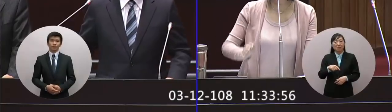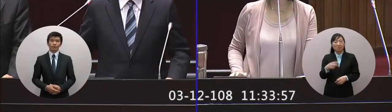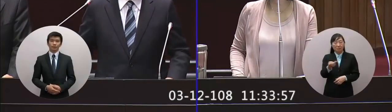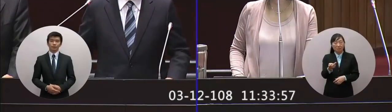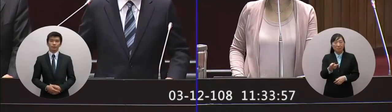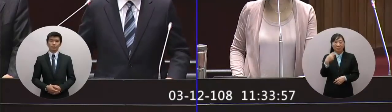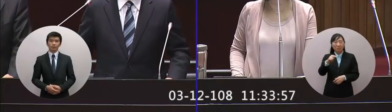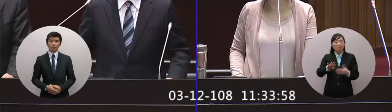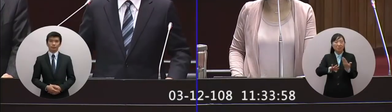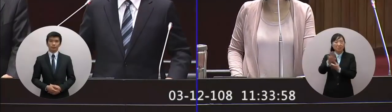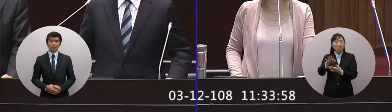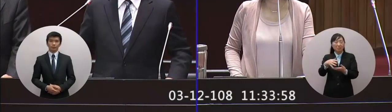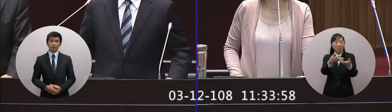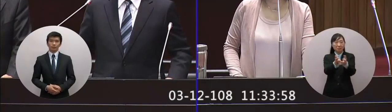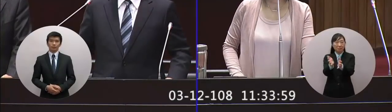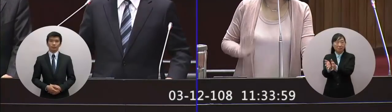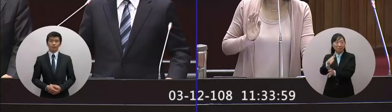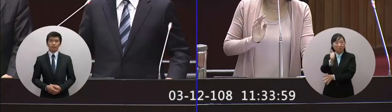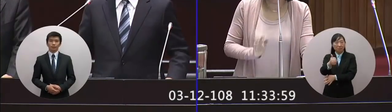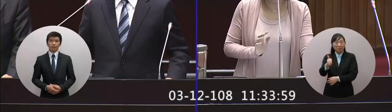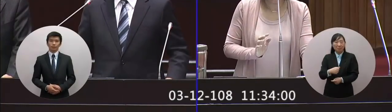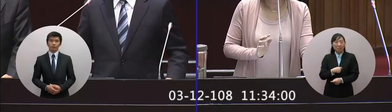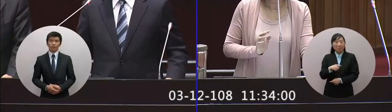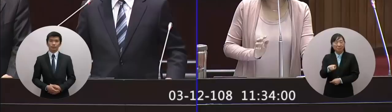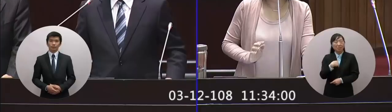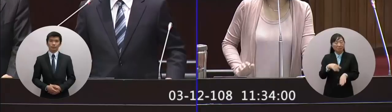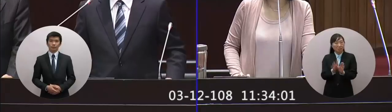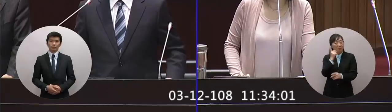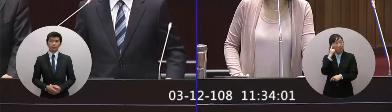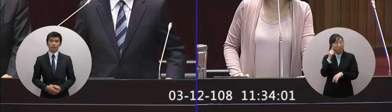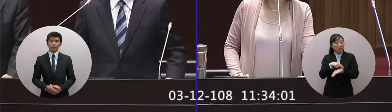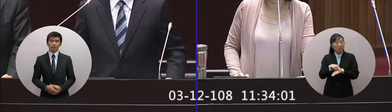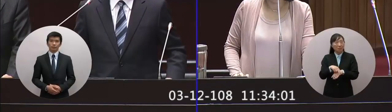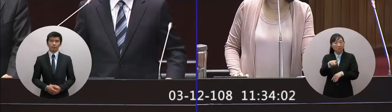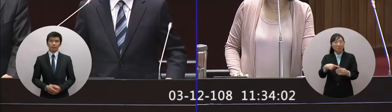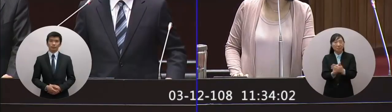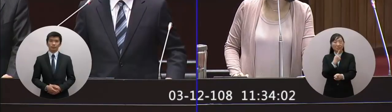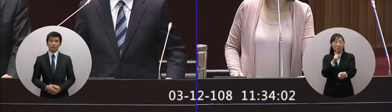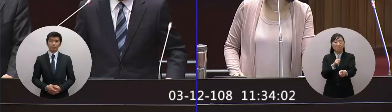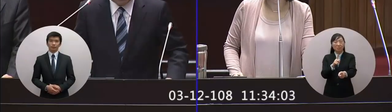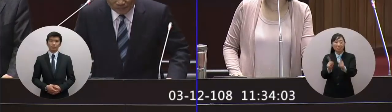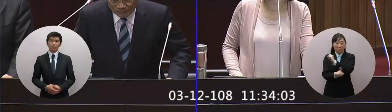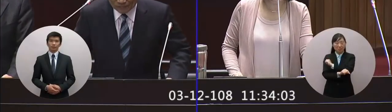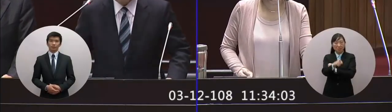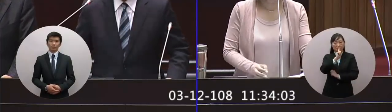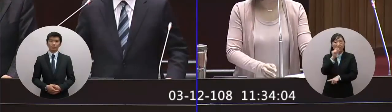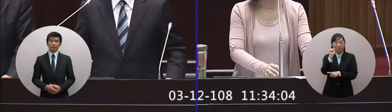所有有兴趣的部会首长，我们一起来启发。那院长你只要在最后 say yes 就好